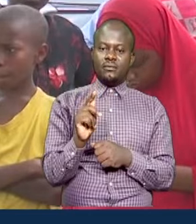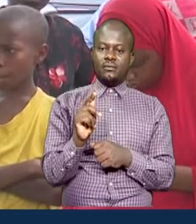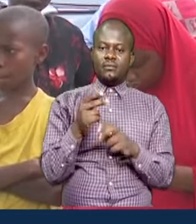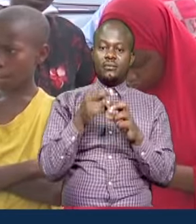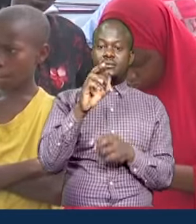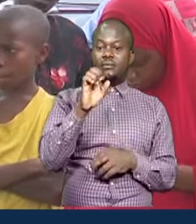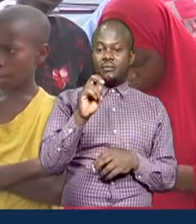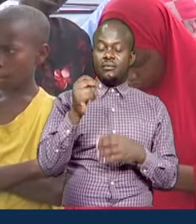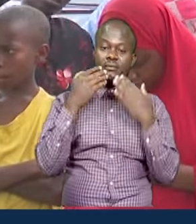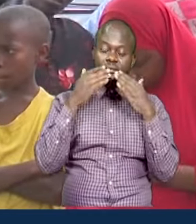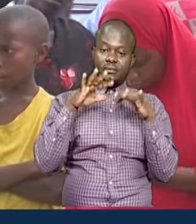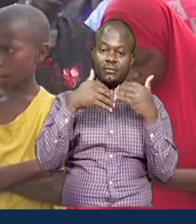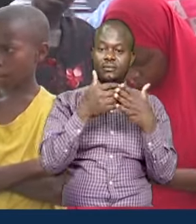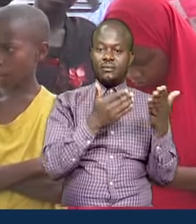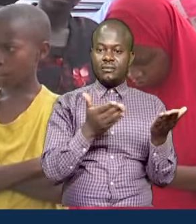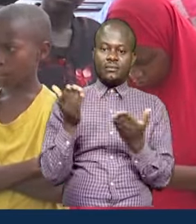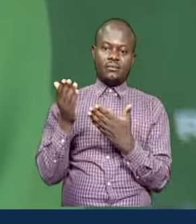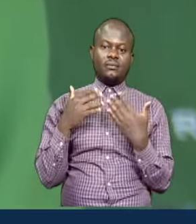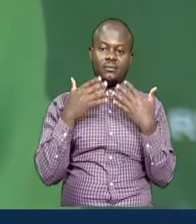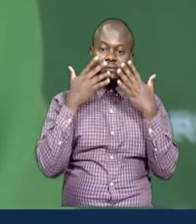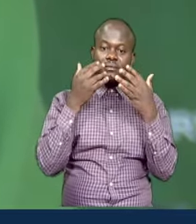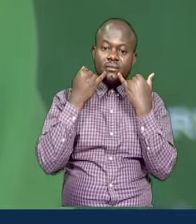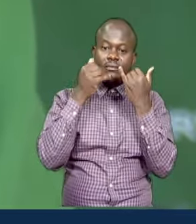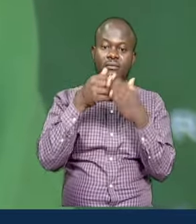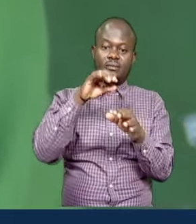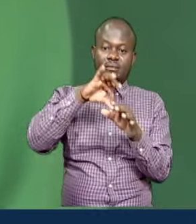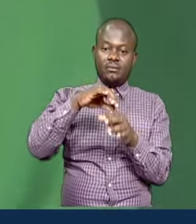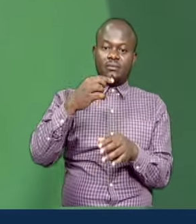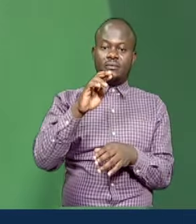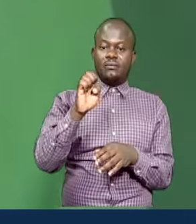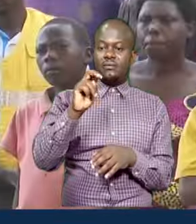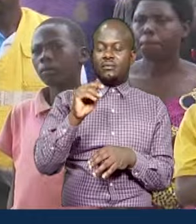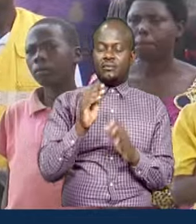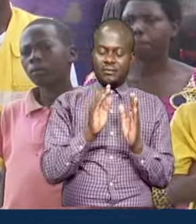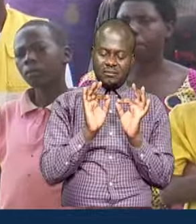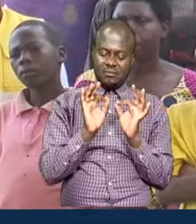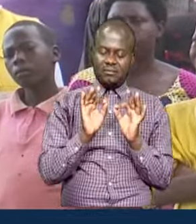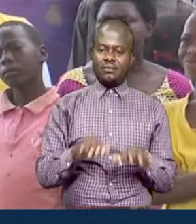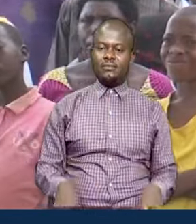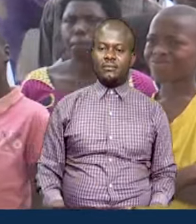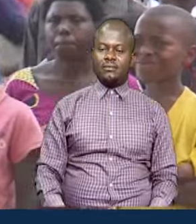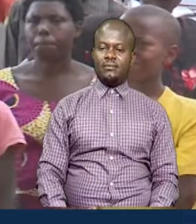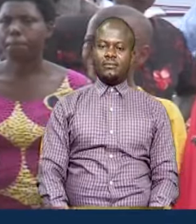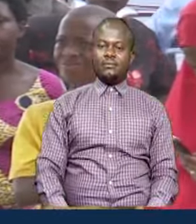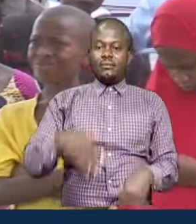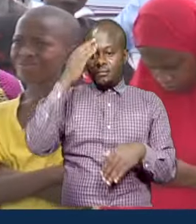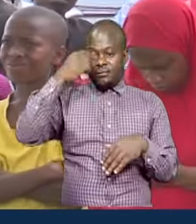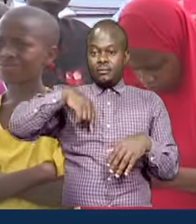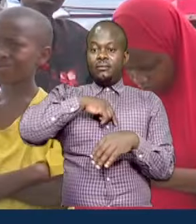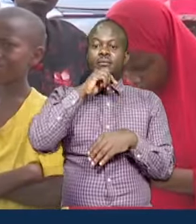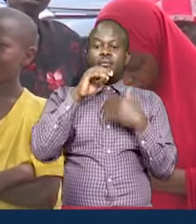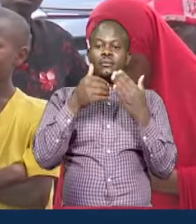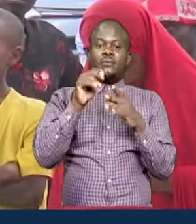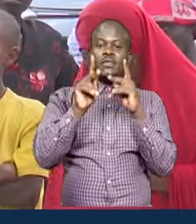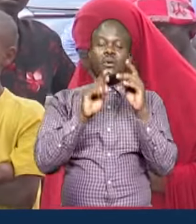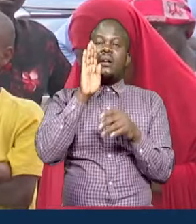yashimiye abaturage urugwiro bamwakiranye, ababwira ko gutora Green Party ari ukwiteganyiriza. Kubera ko twebwe ntabwo turi